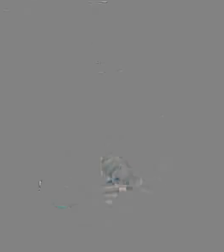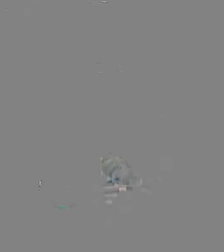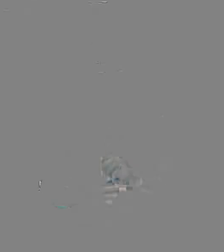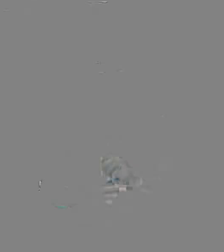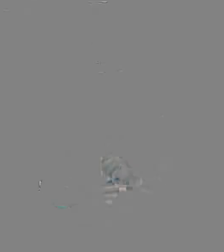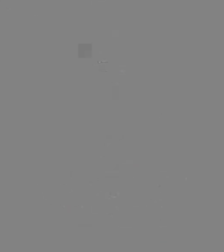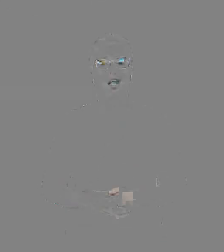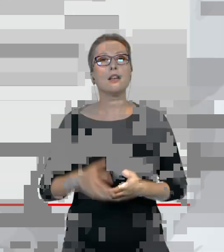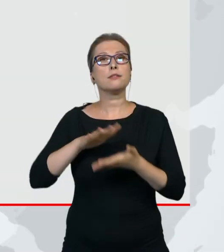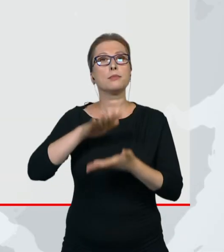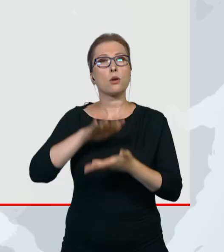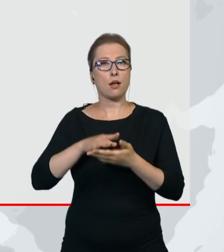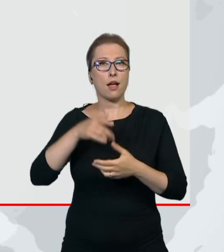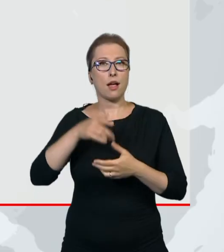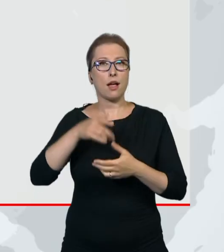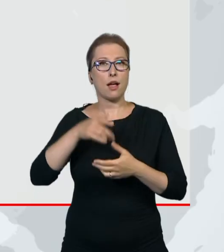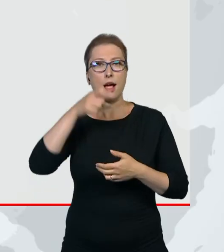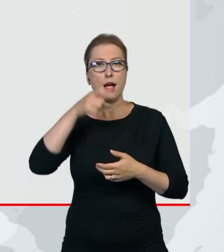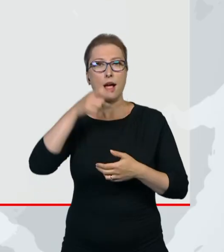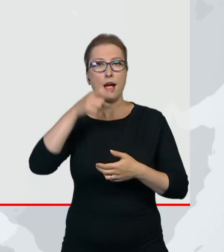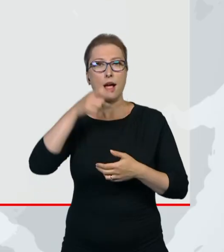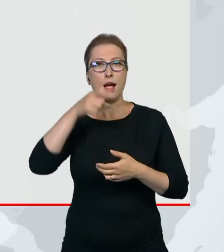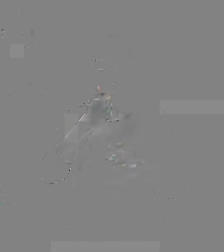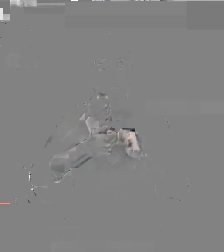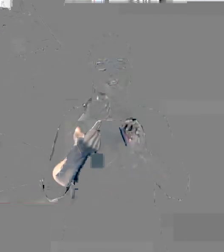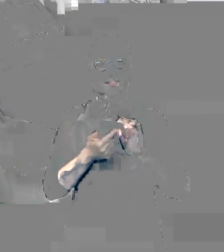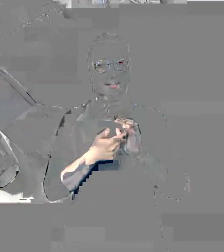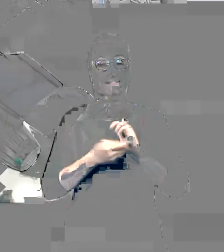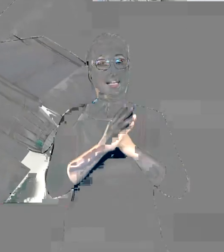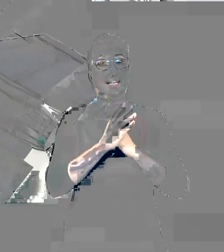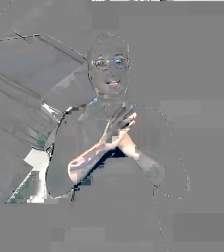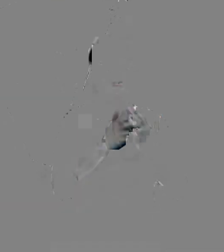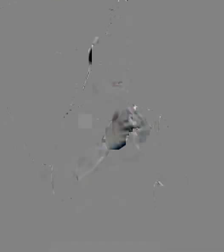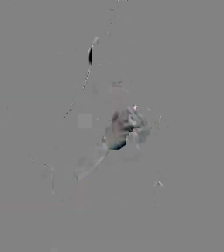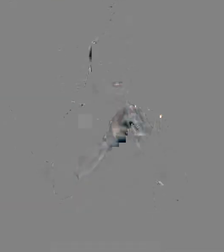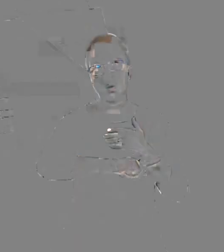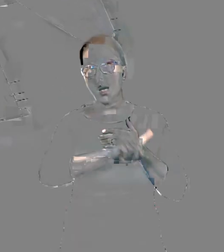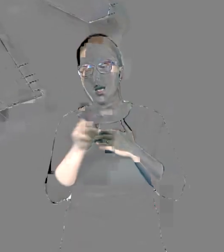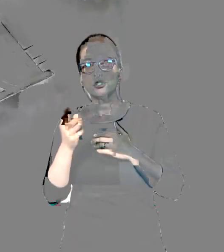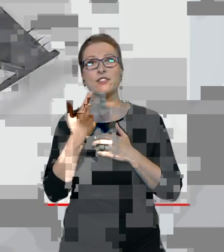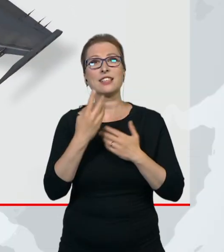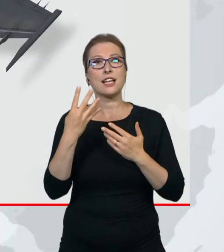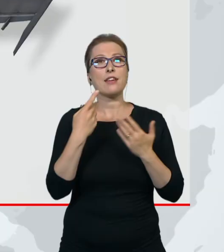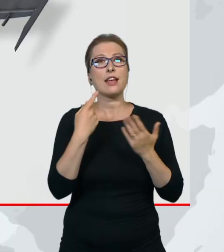ve výzbroji mají způsob od roku 1900 postupně vzniklo 20